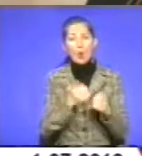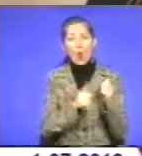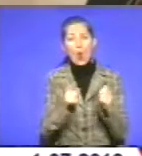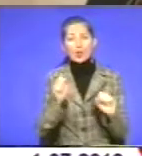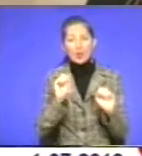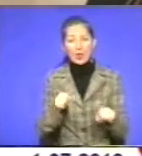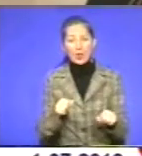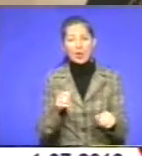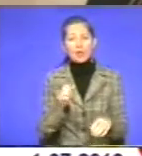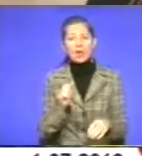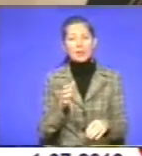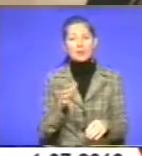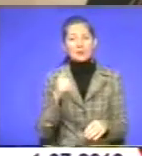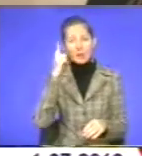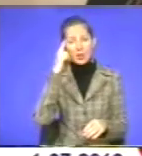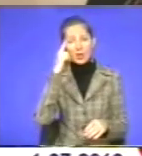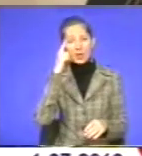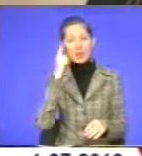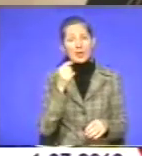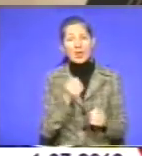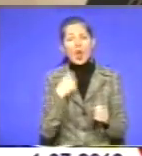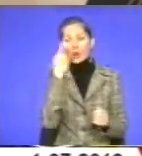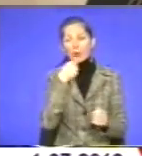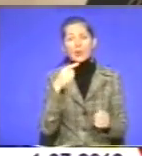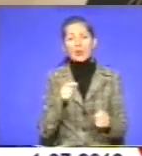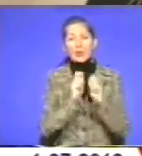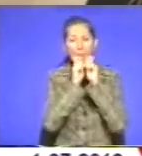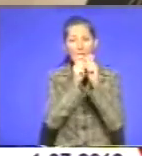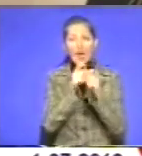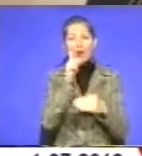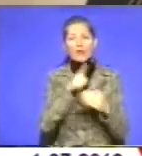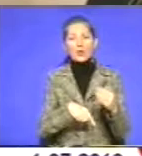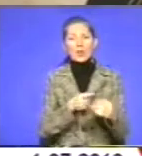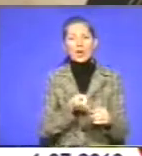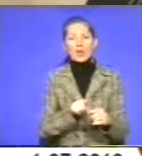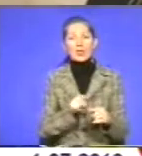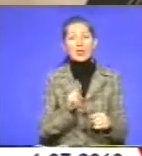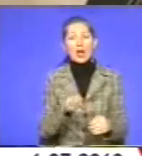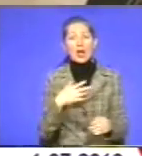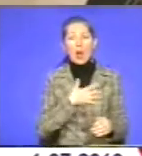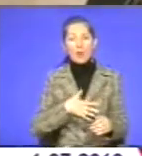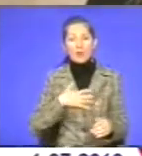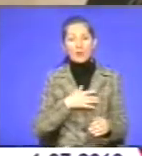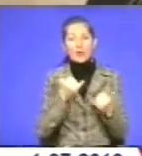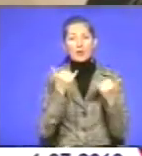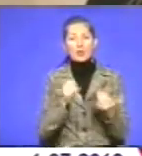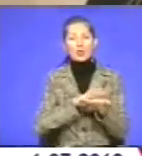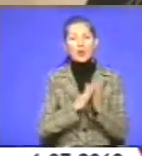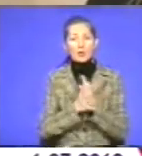застановитися над особистим даром віри, як він його переживає в сучасних обставинах, в сучасних викликах, для того,